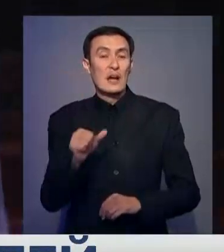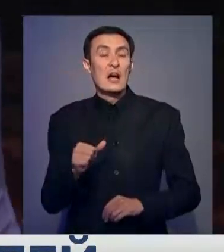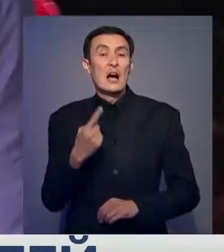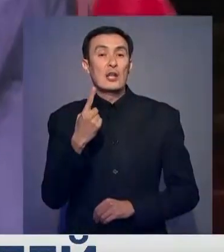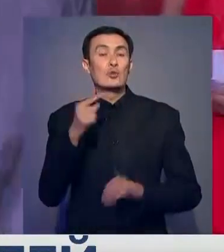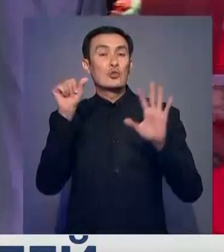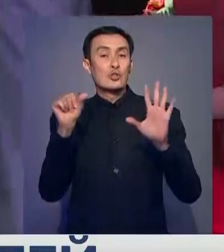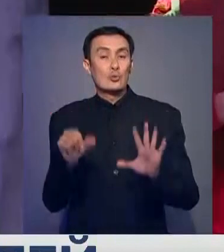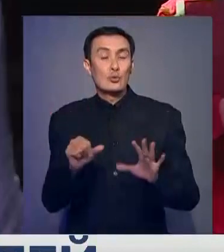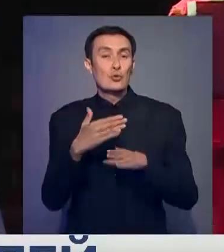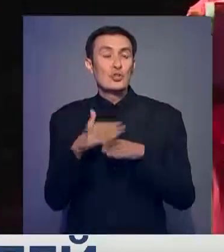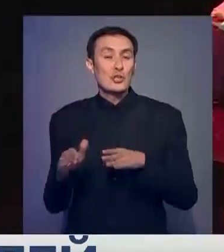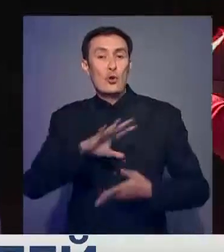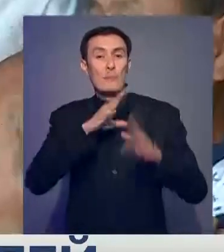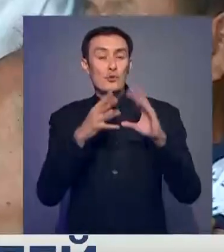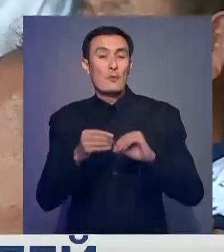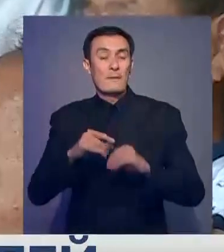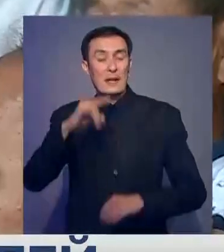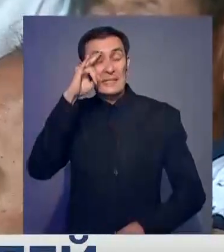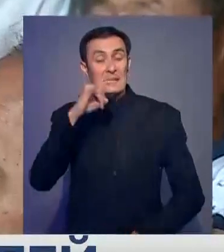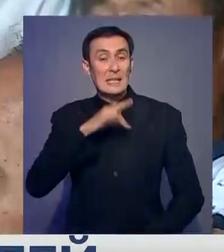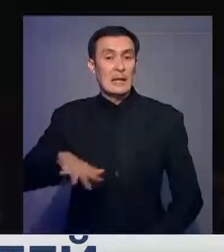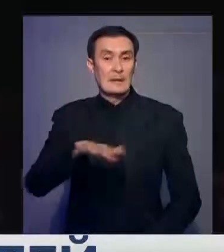1/6 всего объема по стране.